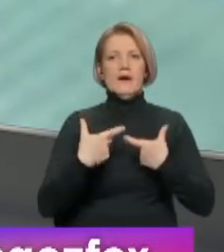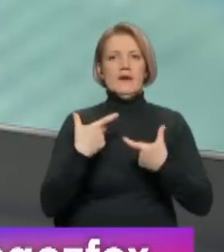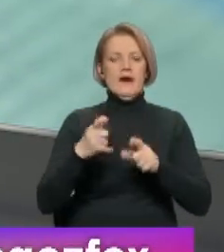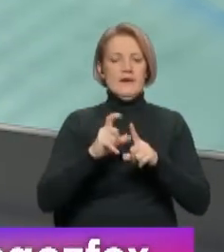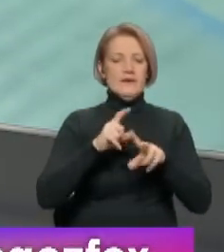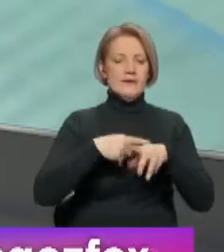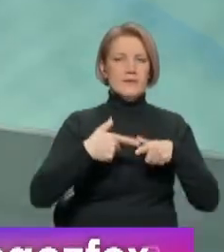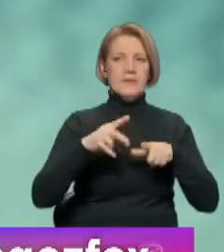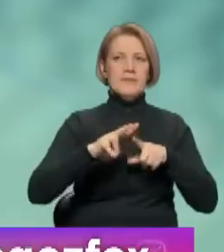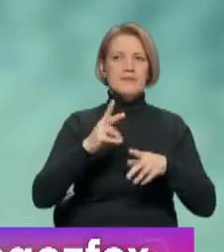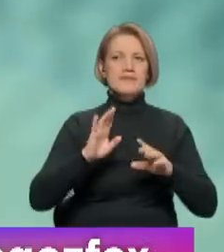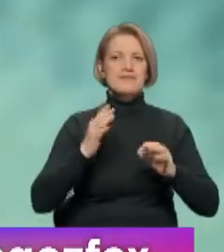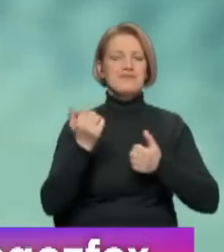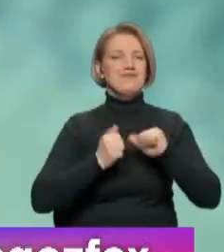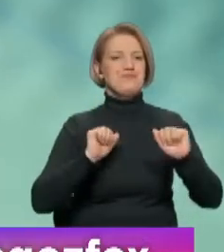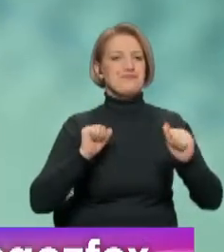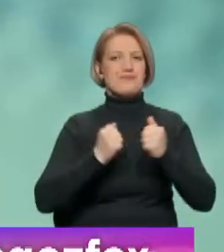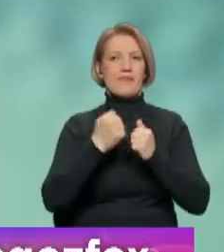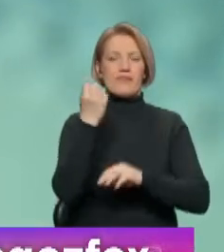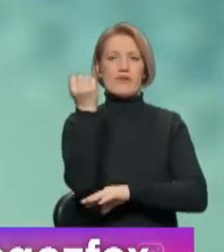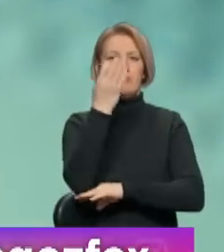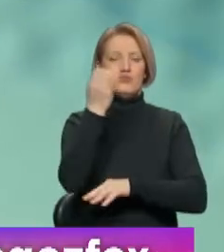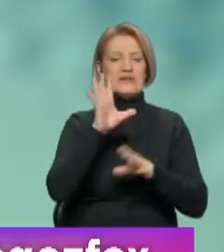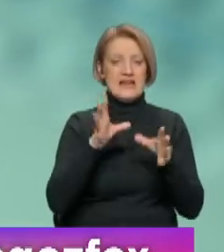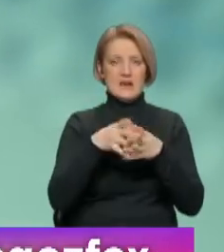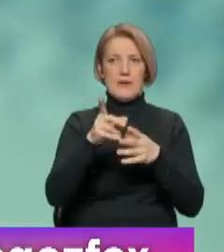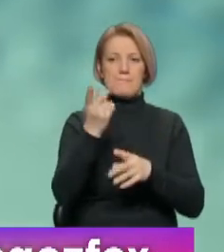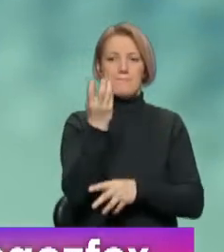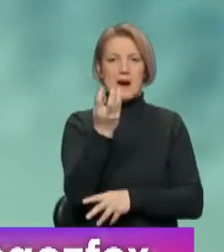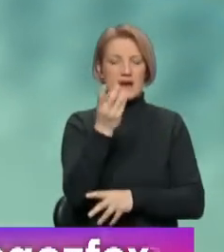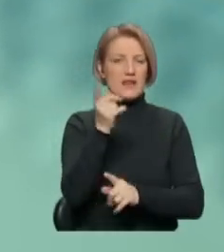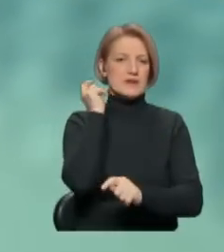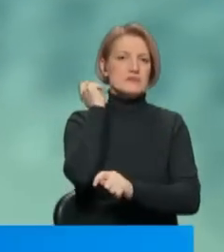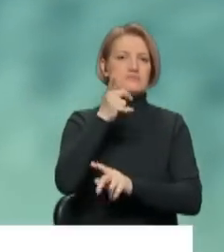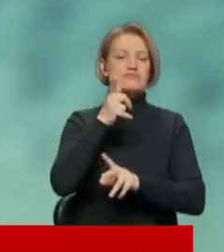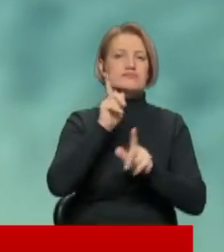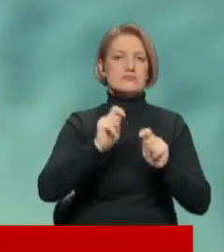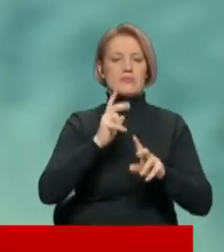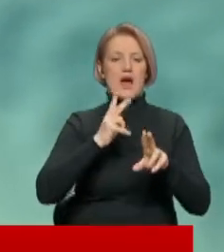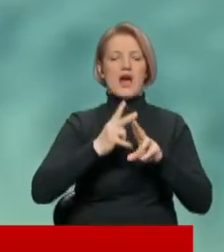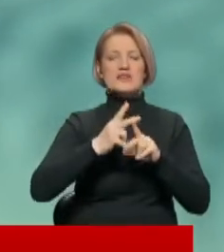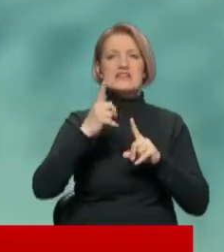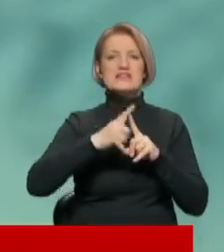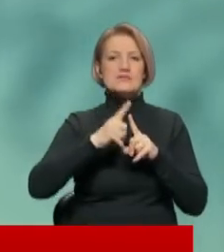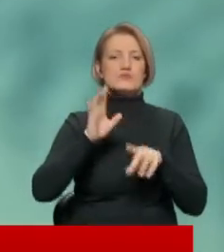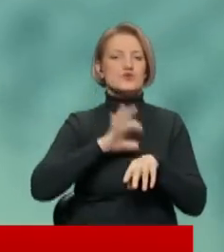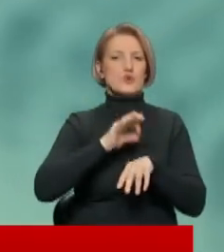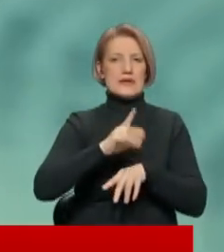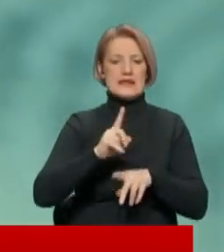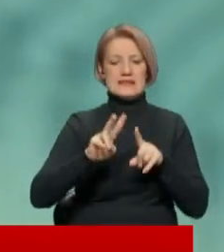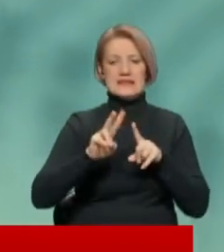defne'de trafik kazasına müdahale eden ambulans ekibine bardakla saldırıldı Acil Tıp Teknisyenleri